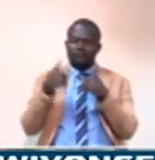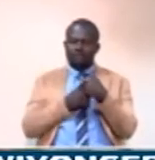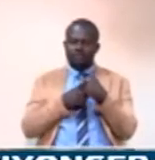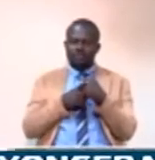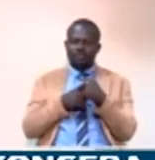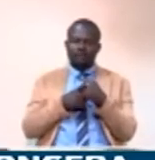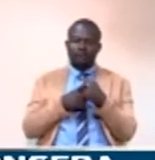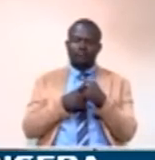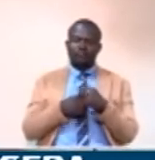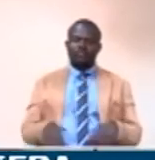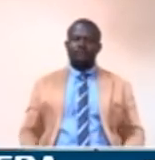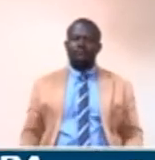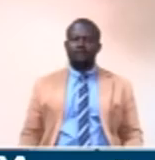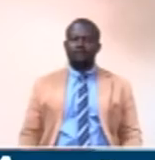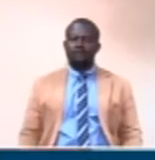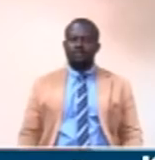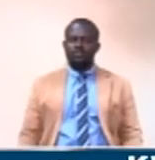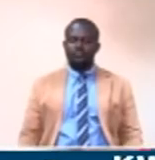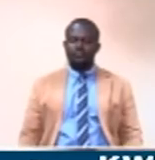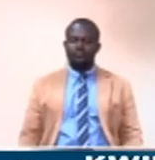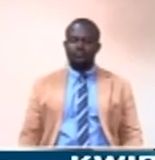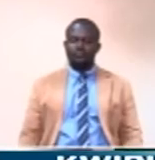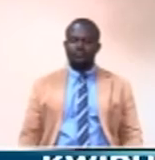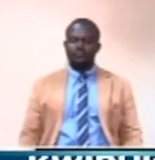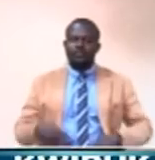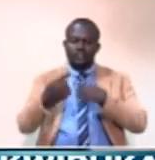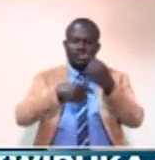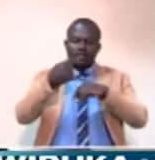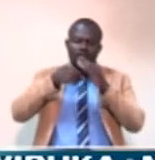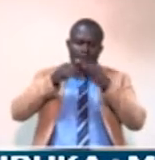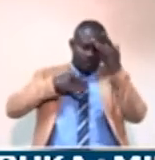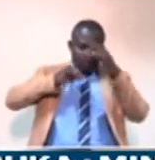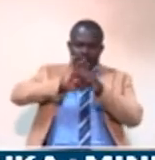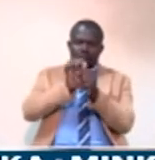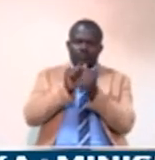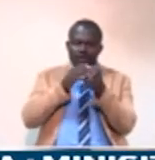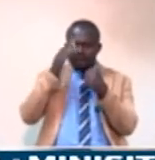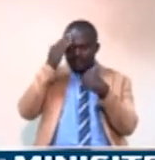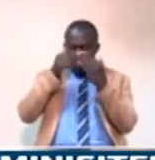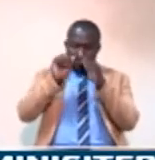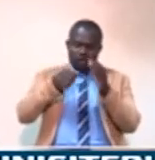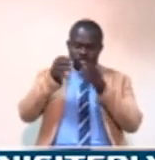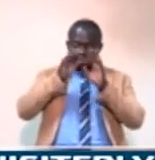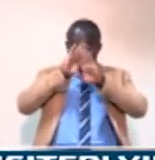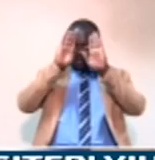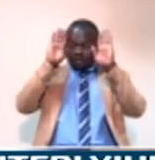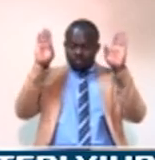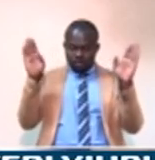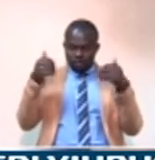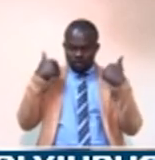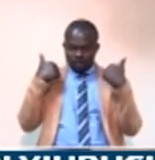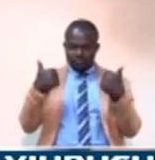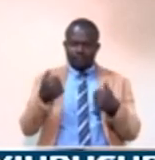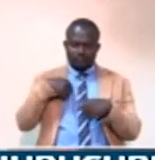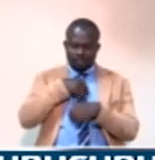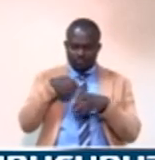176. Mbabazi Dorothy, i Kigali. Turacyavuga kuri COVID-19 ariko kugira ngo tunayisobanukirwe uyu munsi turebe